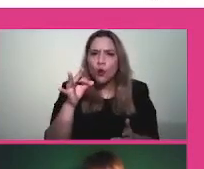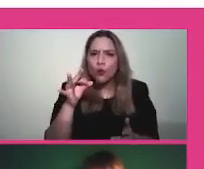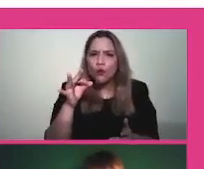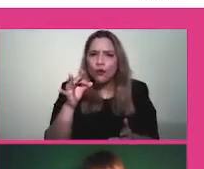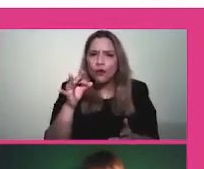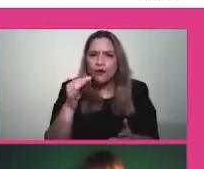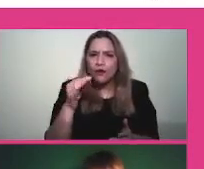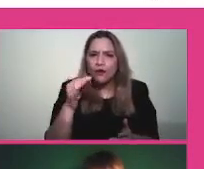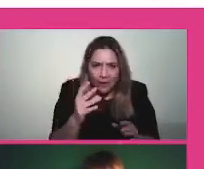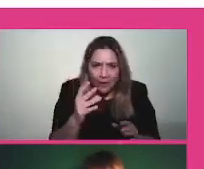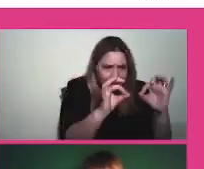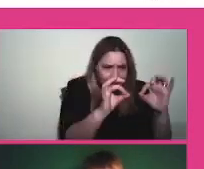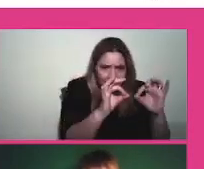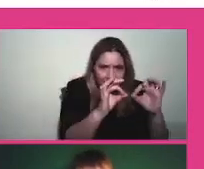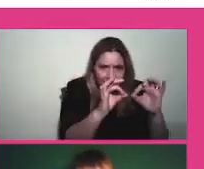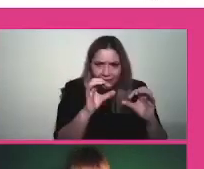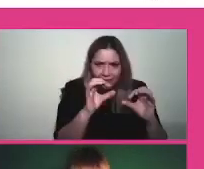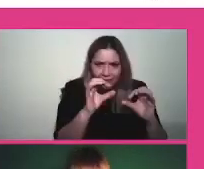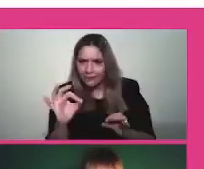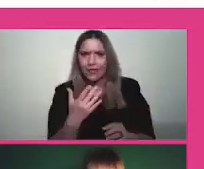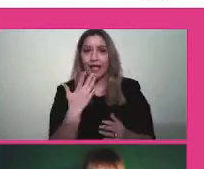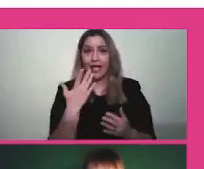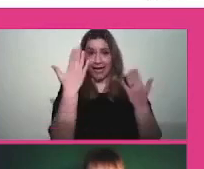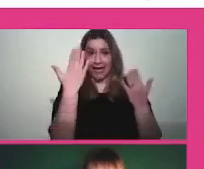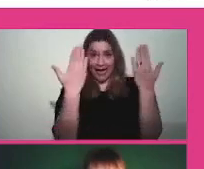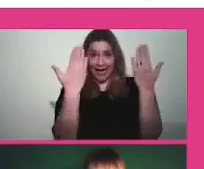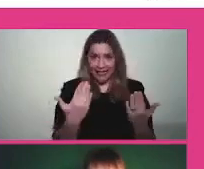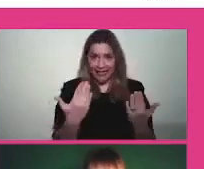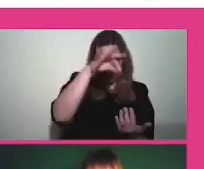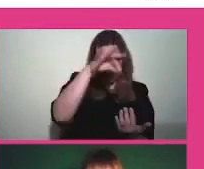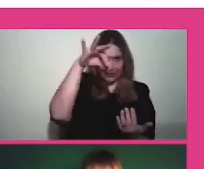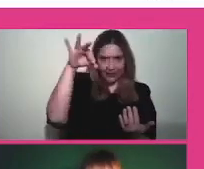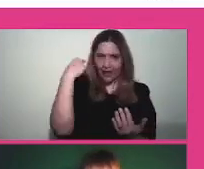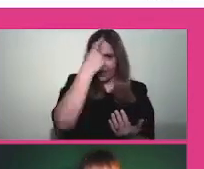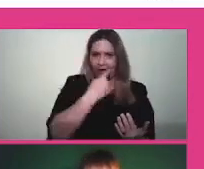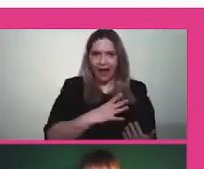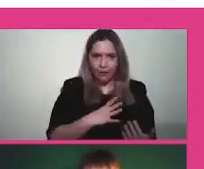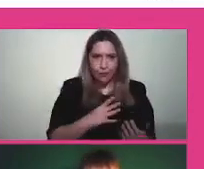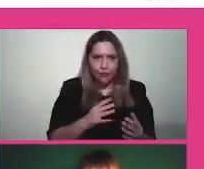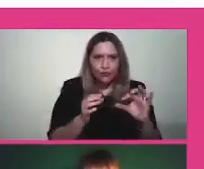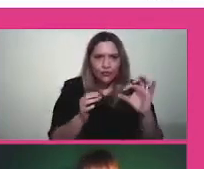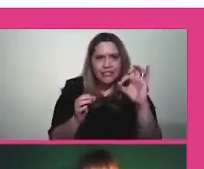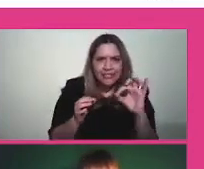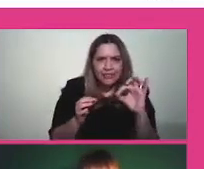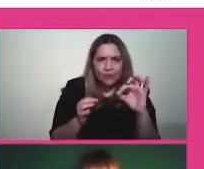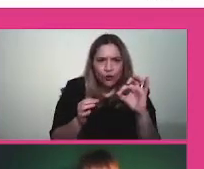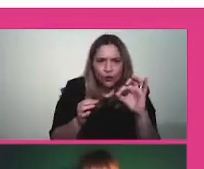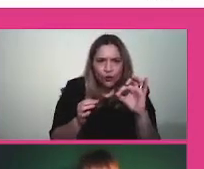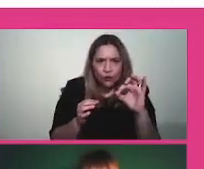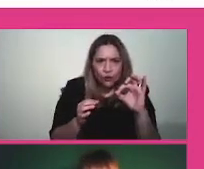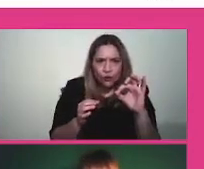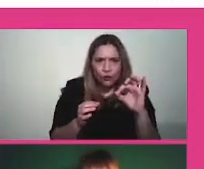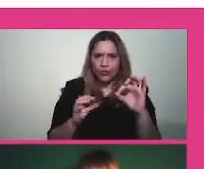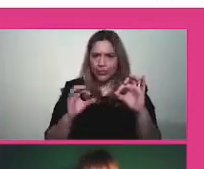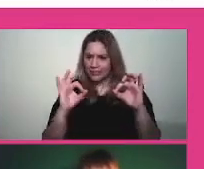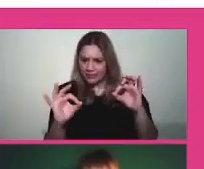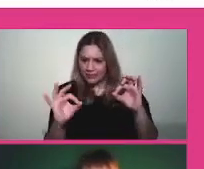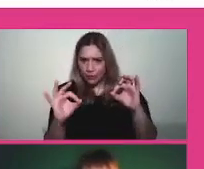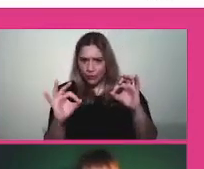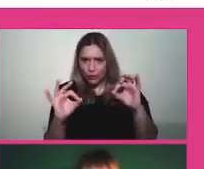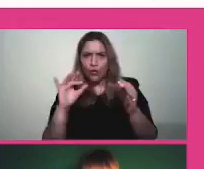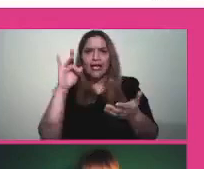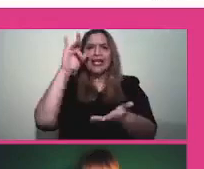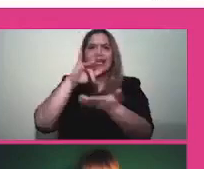στο χώρο εδώ που είναι η κάρτα, ας το πούμε έτσι, του ανθρώπου με το σύμβολο το κεντρικό που είναι που συμβολίζει το θέατρο